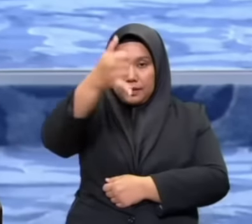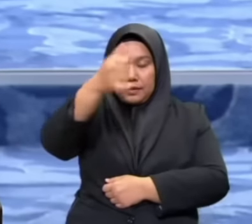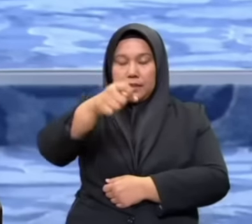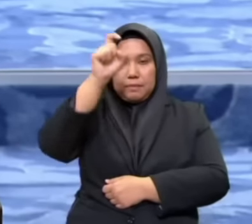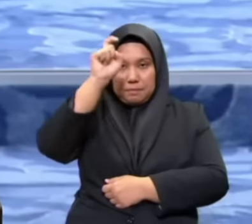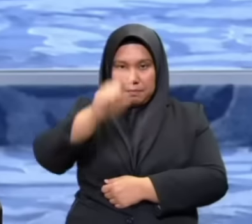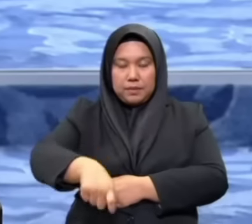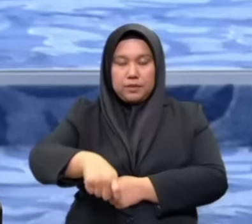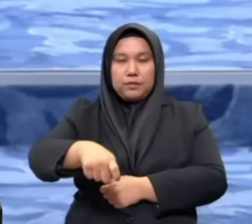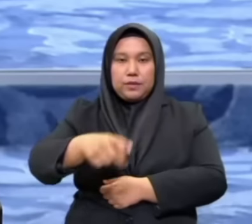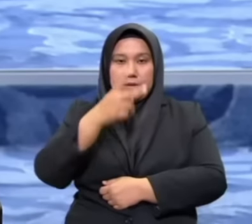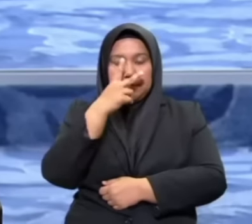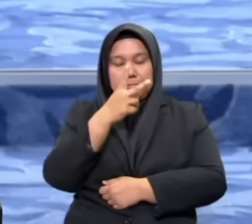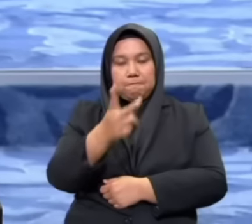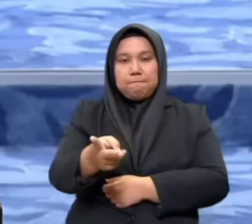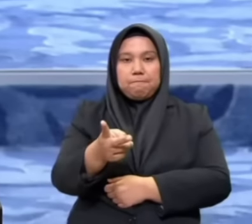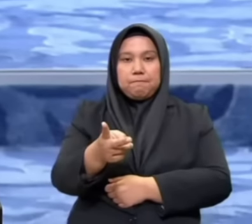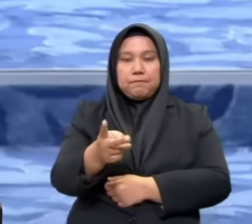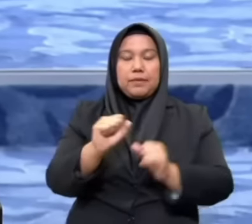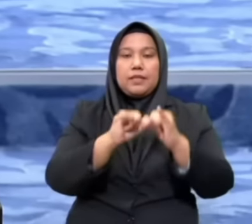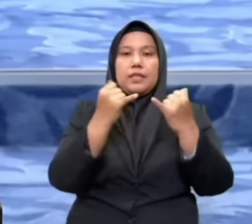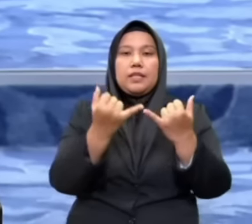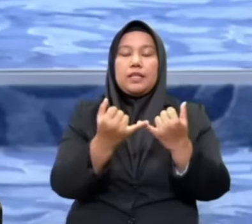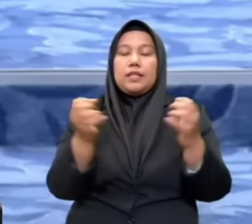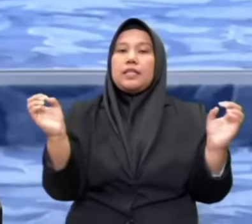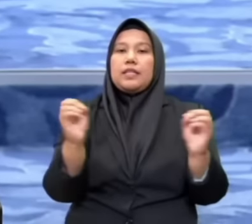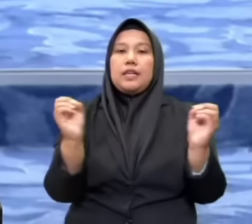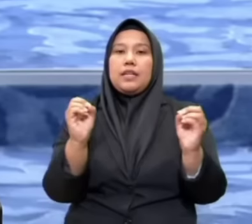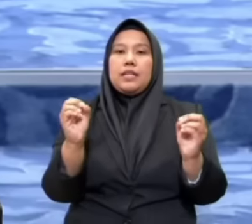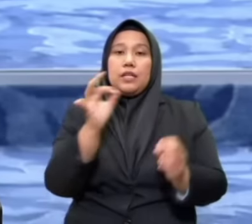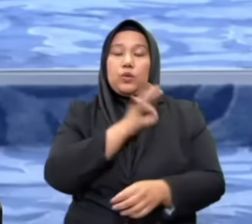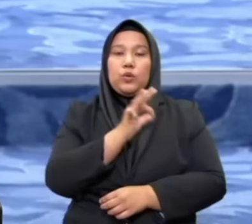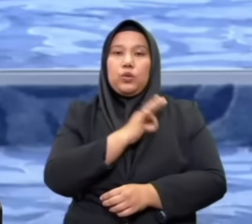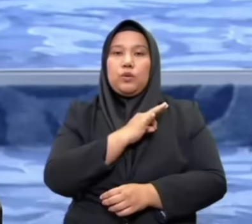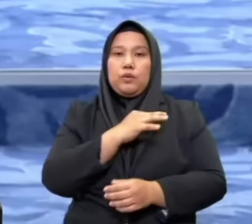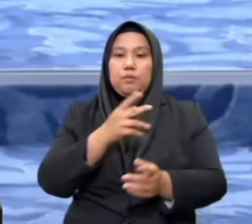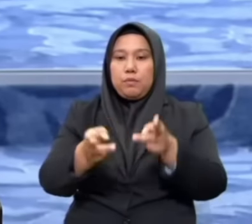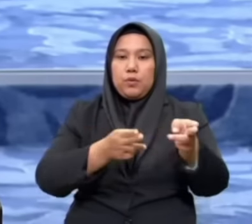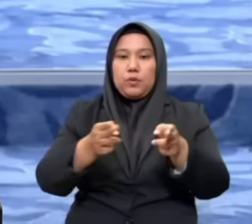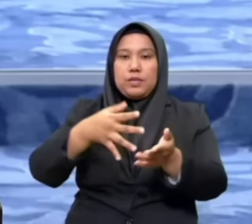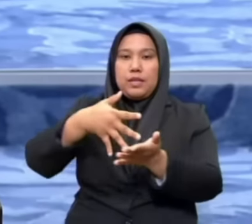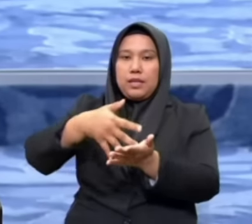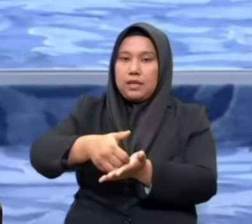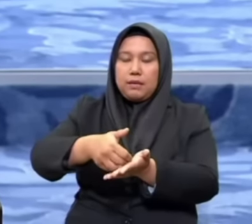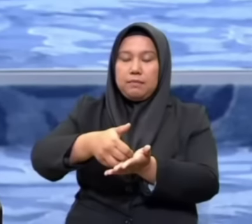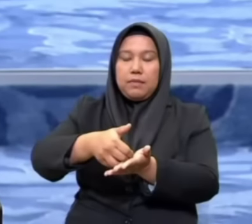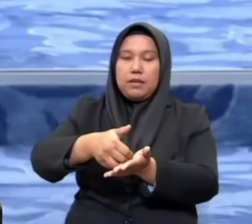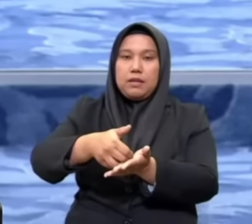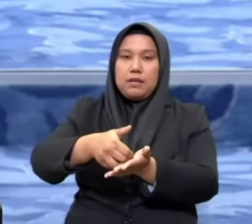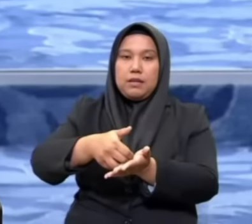dan syarikat-syarikat tidak mencatat keuntungan atau pengurusan yang lemah tidak harus mengambil